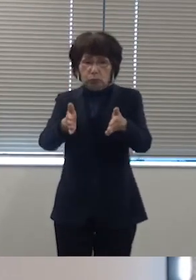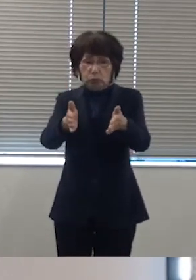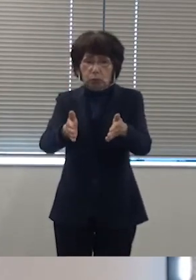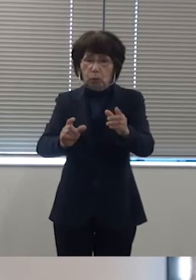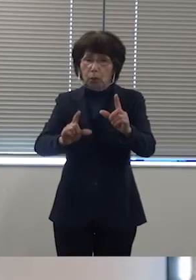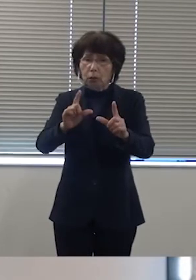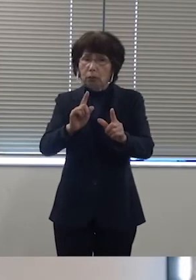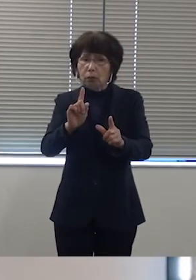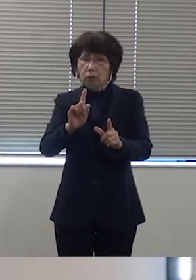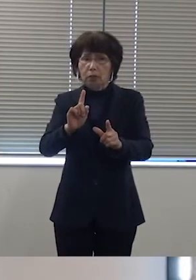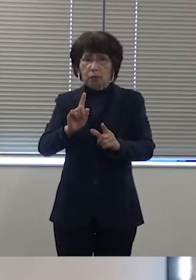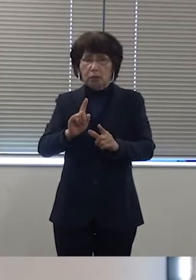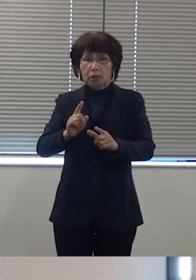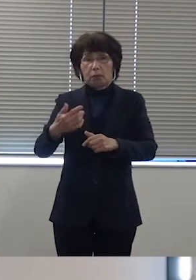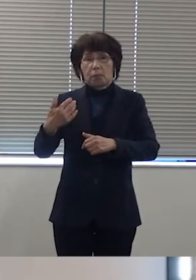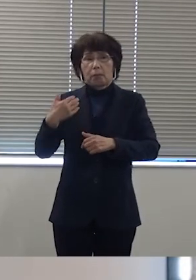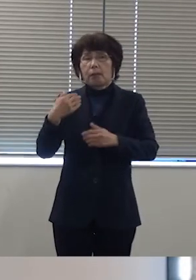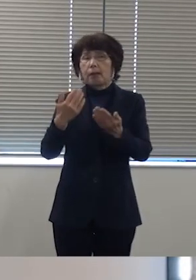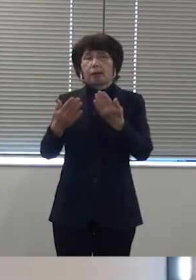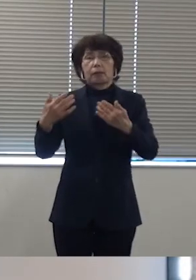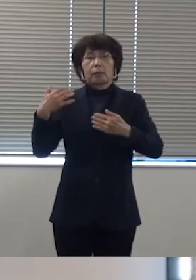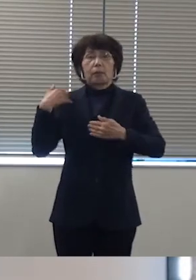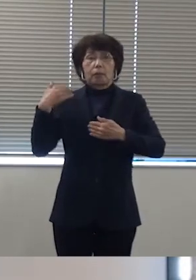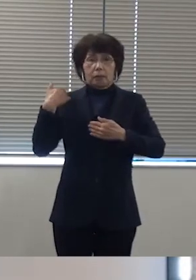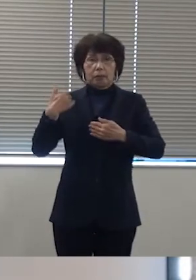青線と水路と若干違いますからね。